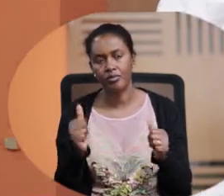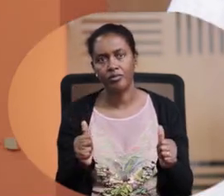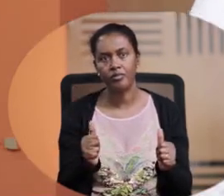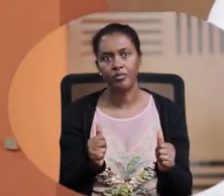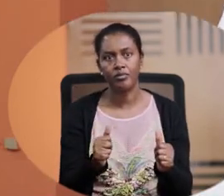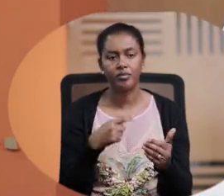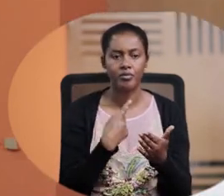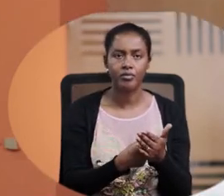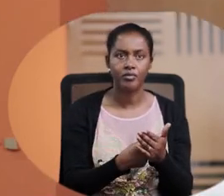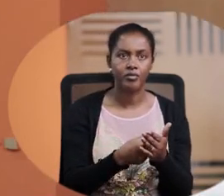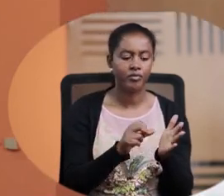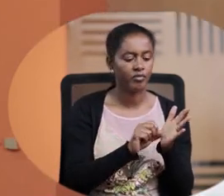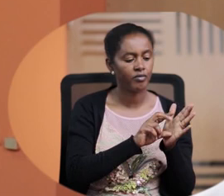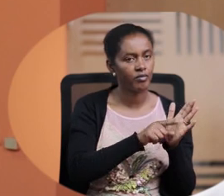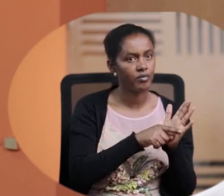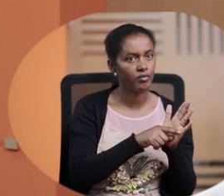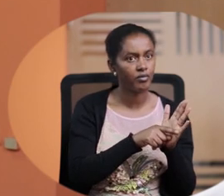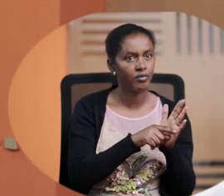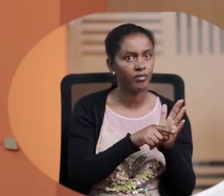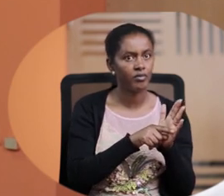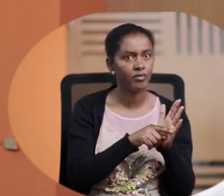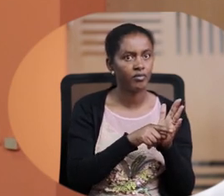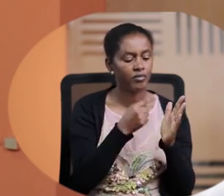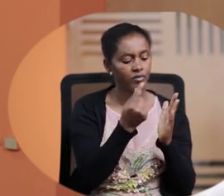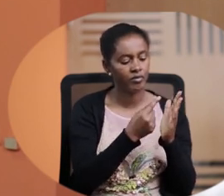jalqaba fudanne fakkenyaf grafi sarara yo ilalle